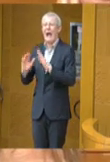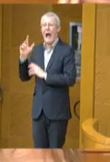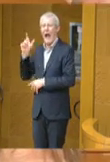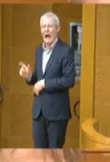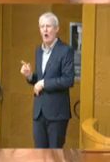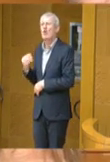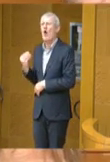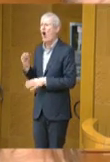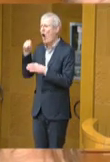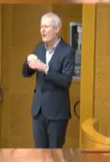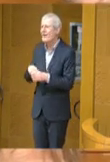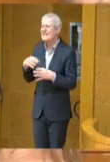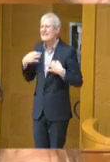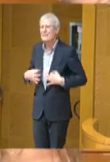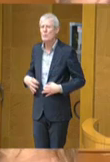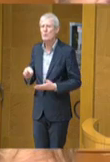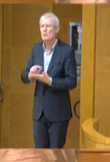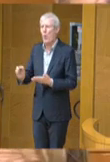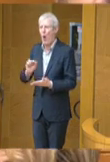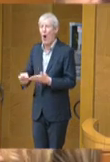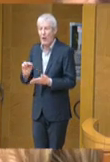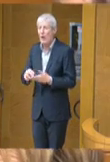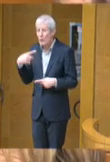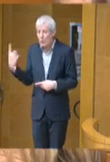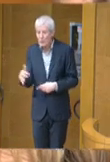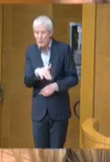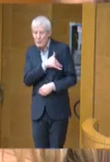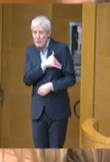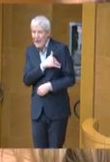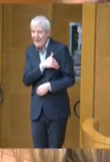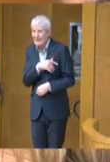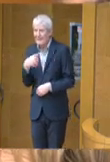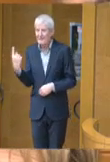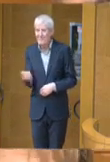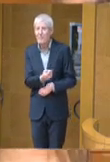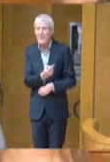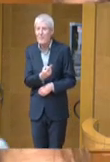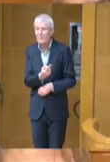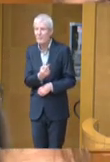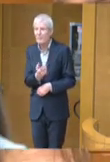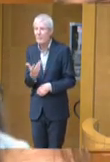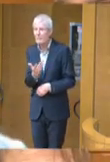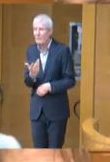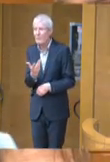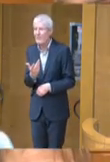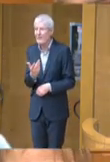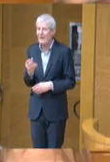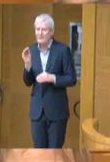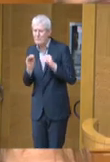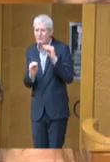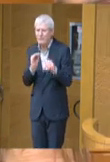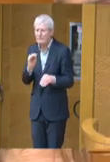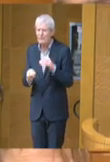in un istituto scolastico, dove gli studenti non solo erano praticamente, ci si rivolgeva alle